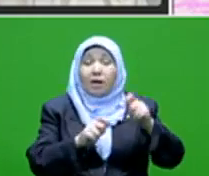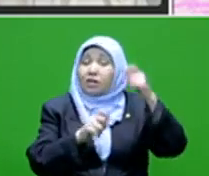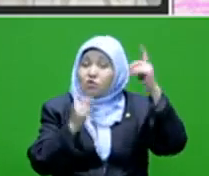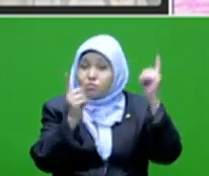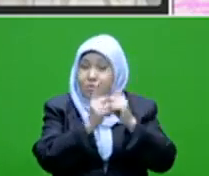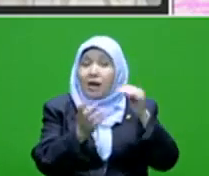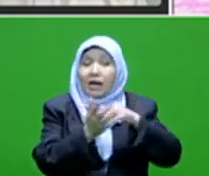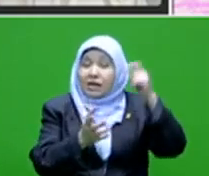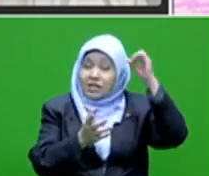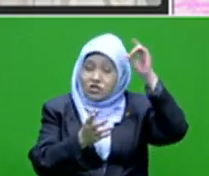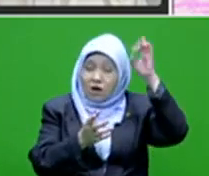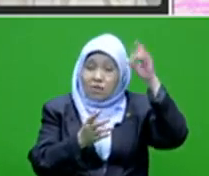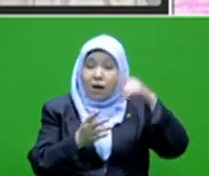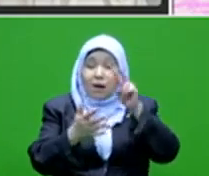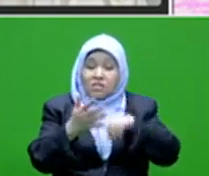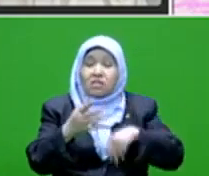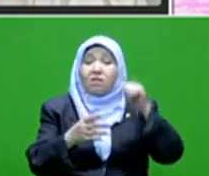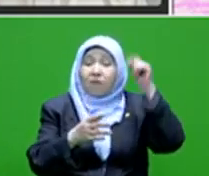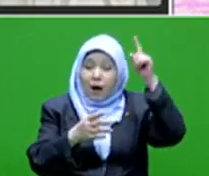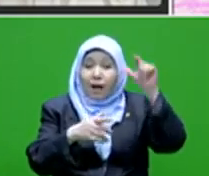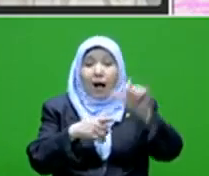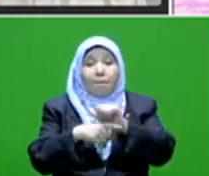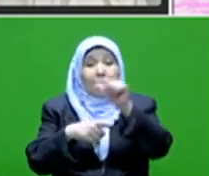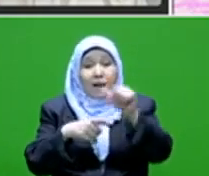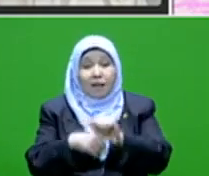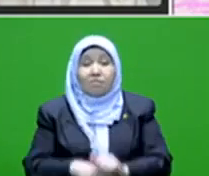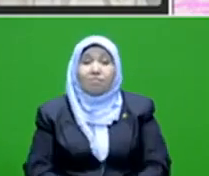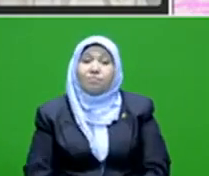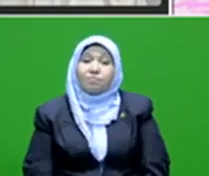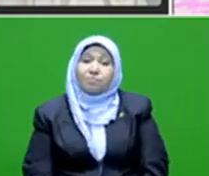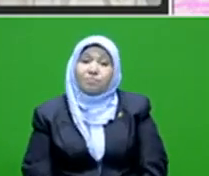baca, faham dan amal.